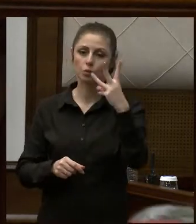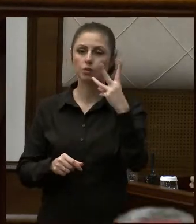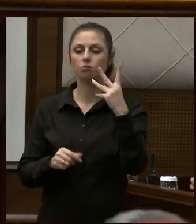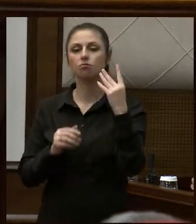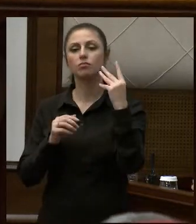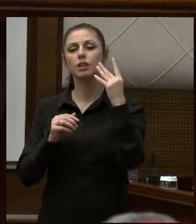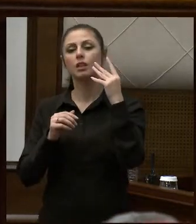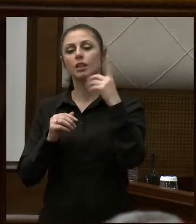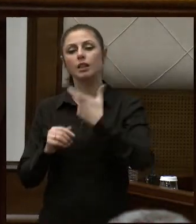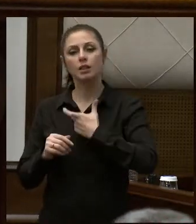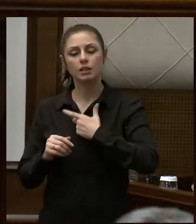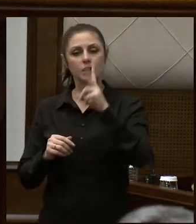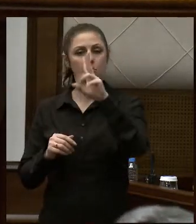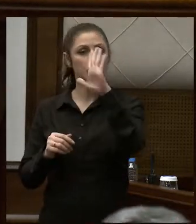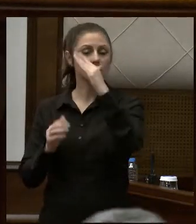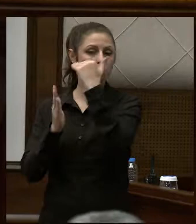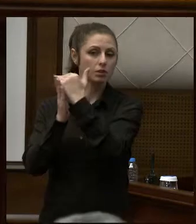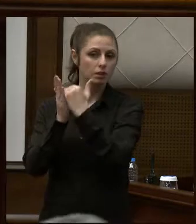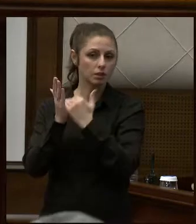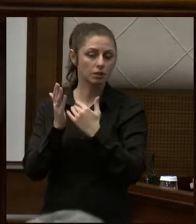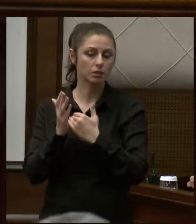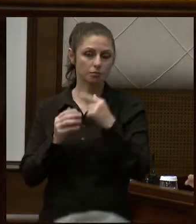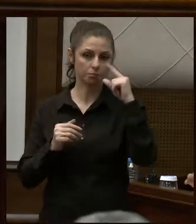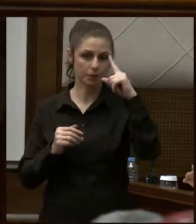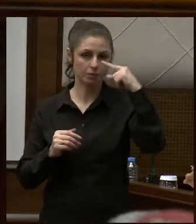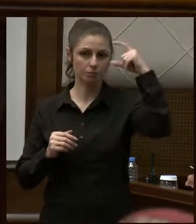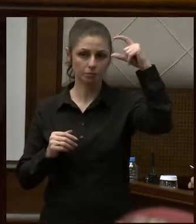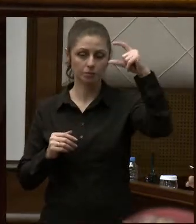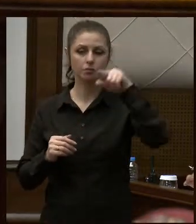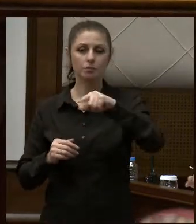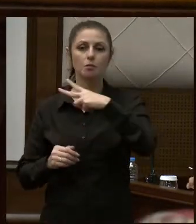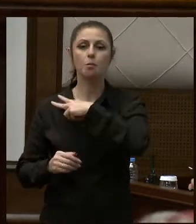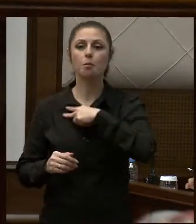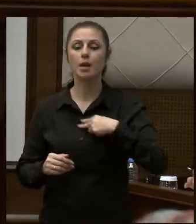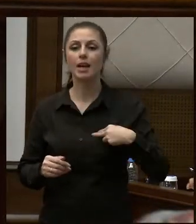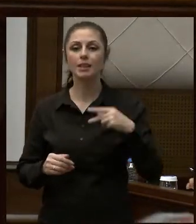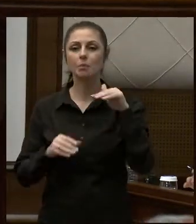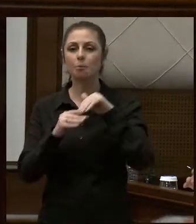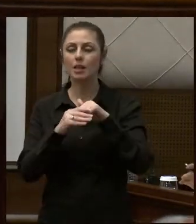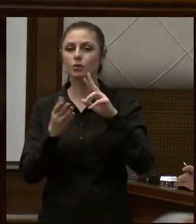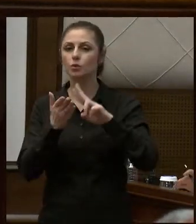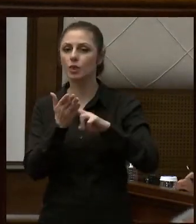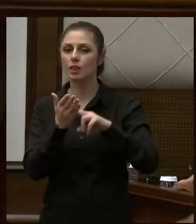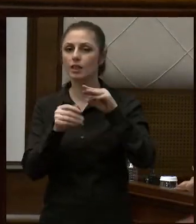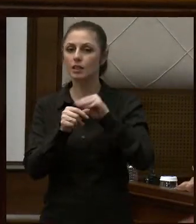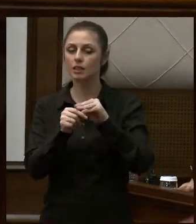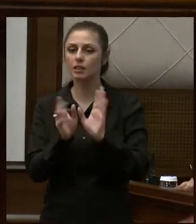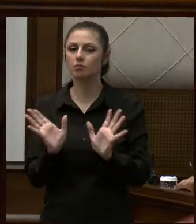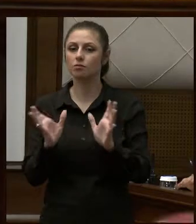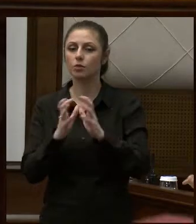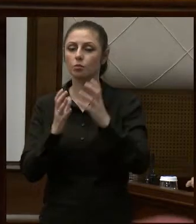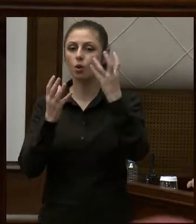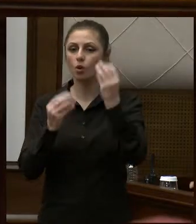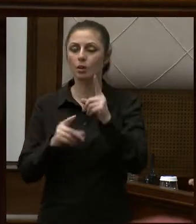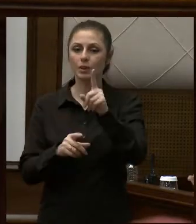yasanın 25. maddesinin 1. fıkrası hükümleri uyarınca belediyemiz meclis üyeleri arasından oluşturulacak